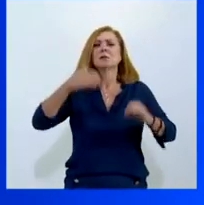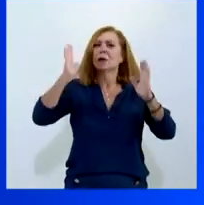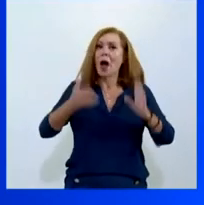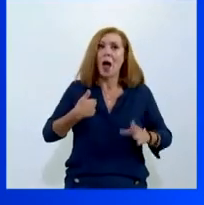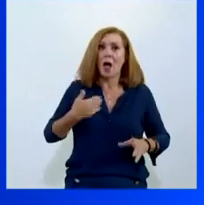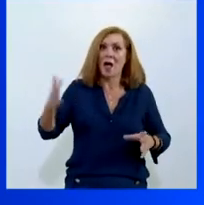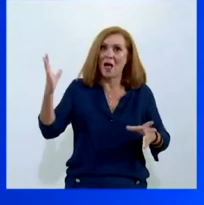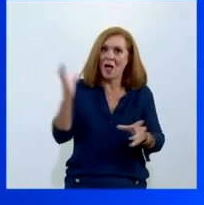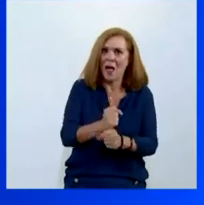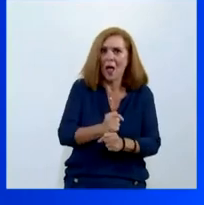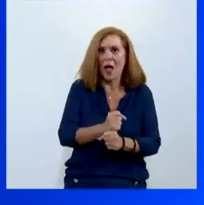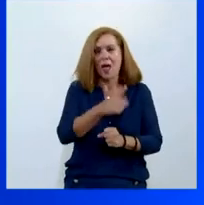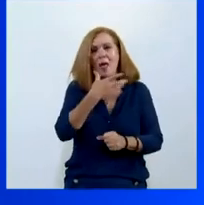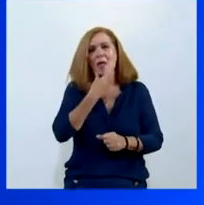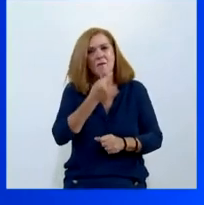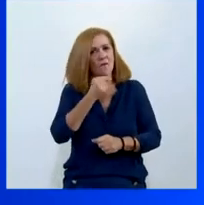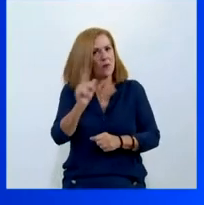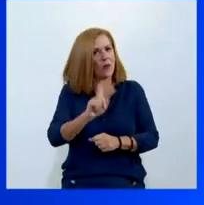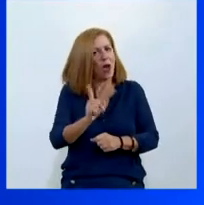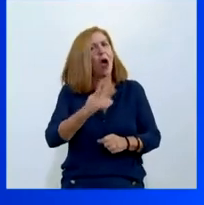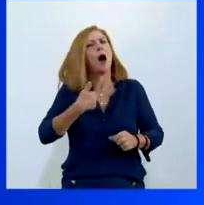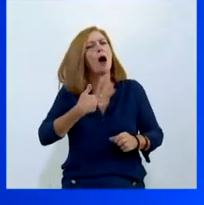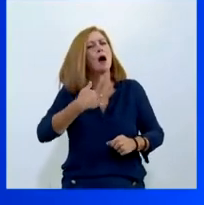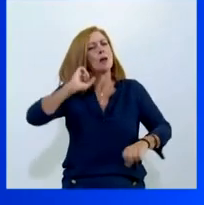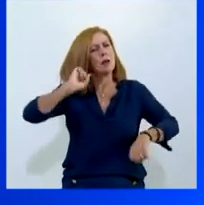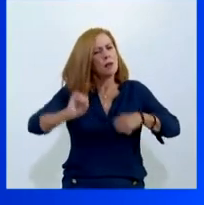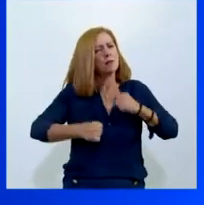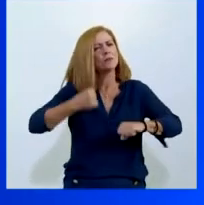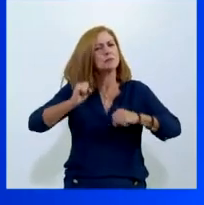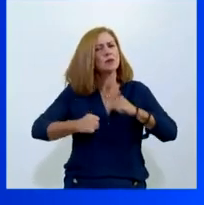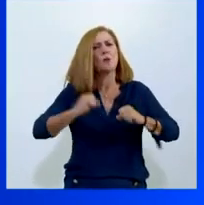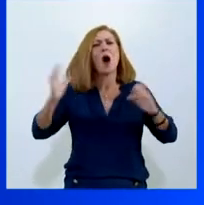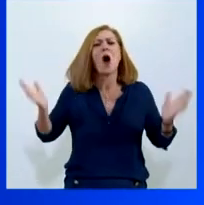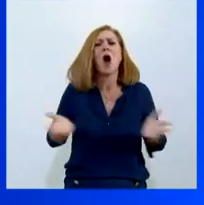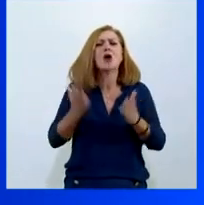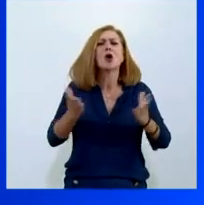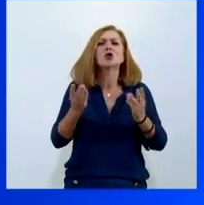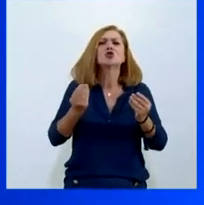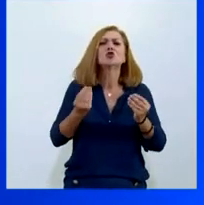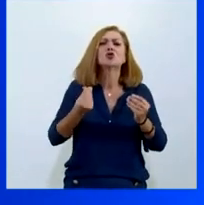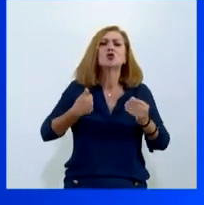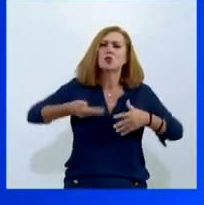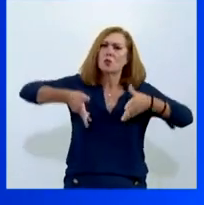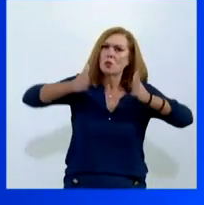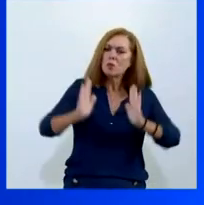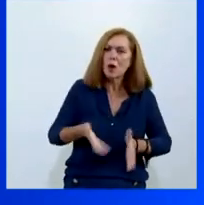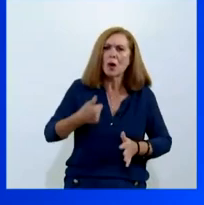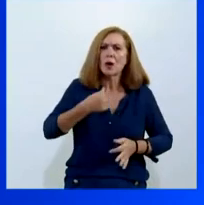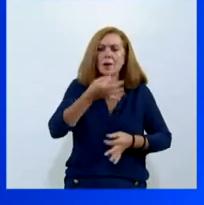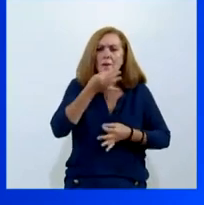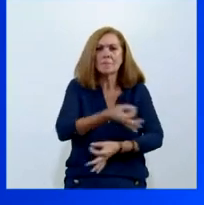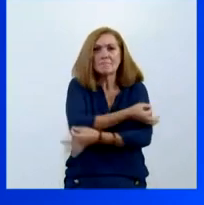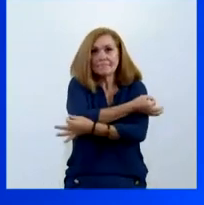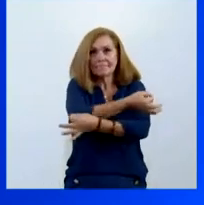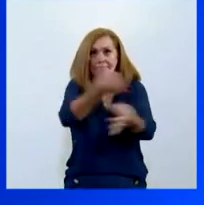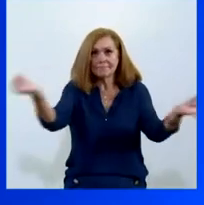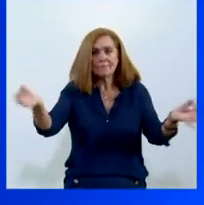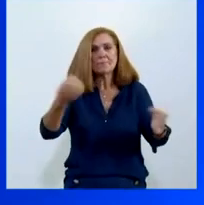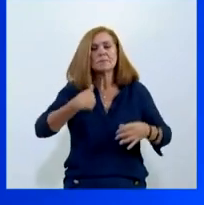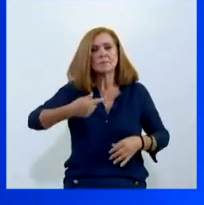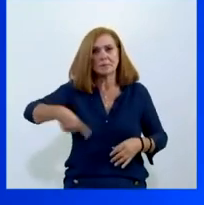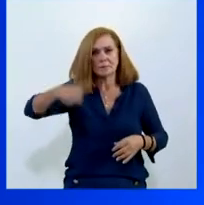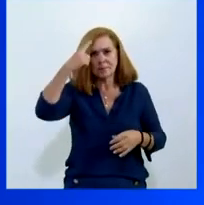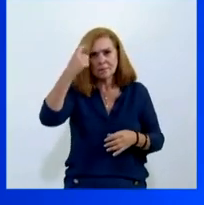κερδίσουμε, αλλά θα τη δώσουμε τη μάχη αυτή με όλα τα εργαλεία τα οποία έχουμε στη διάθεσή μας και στέλνοντας ένα ξεκάθαρο μήνυμα στην